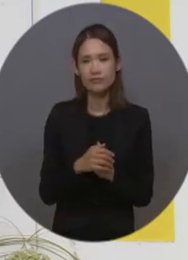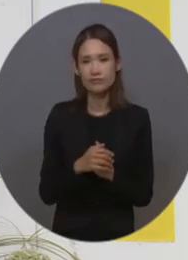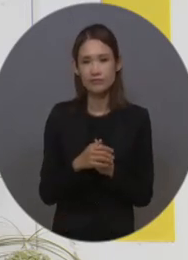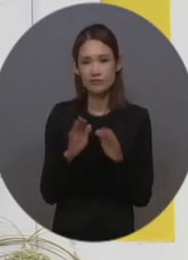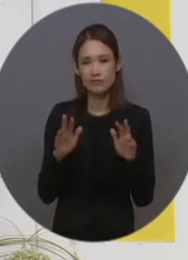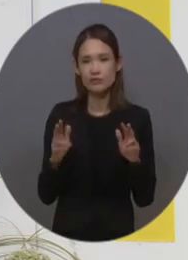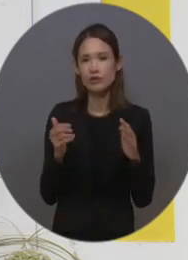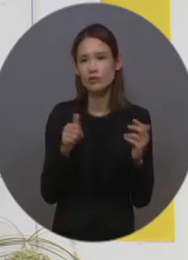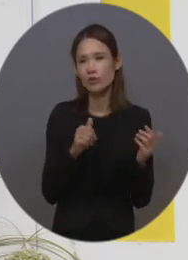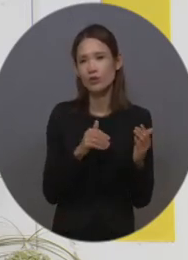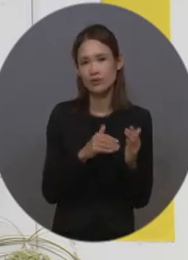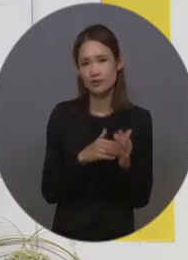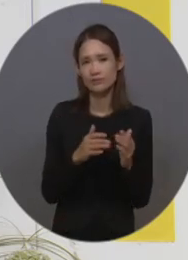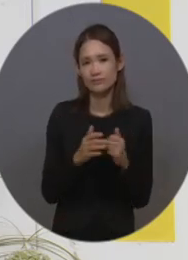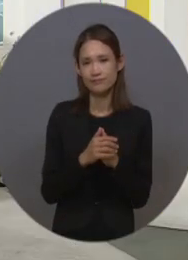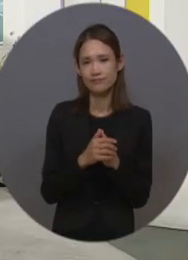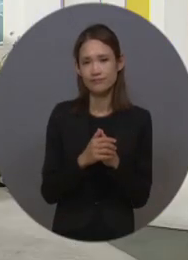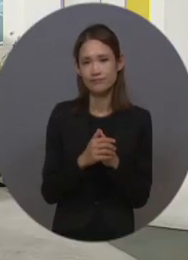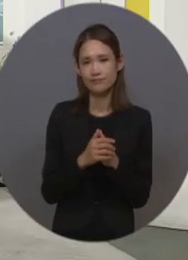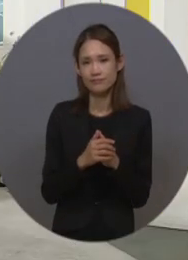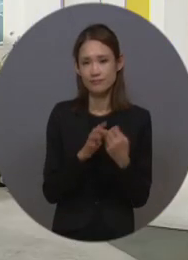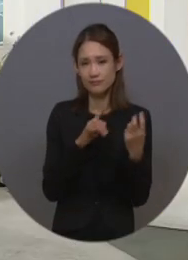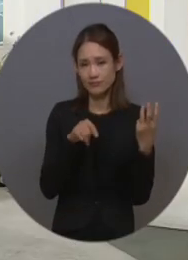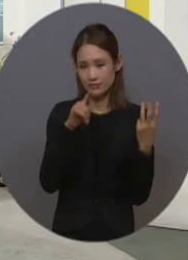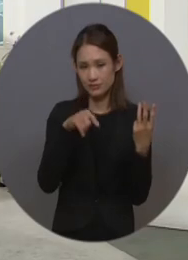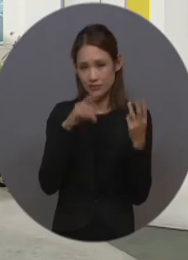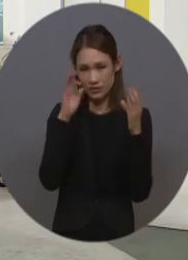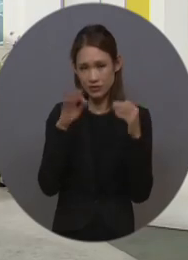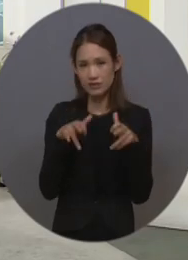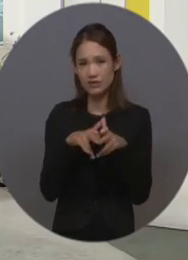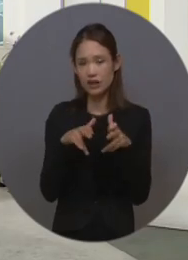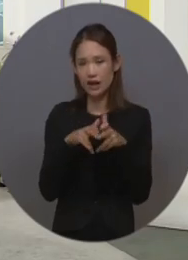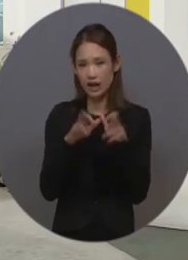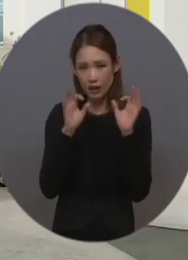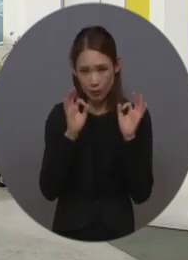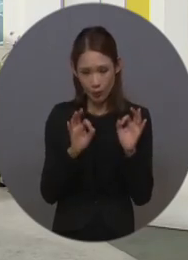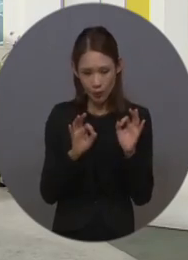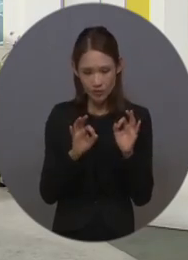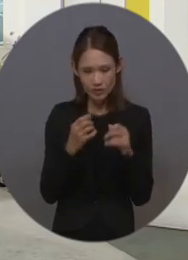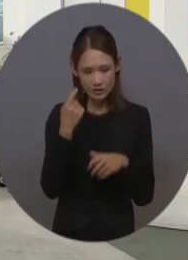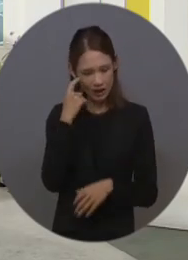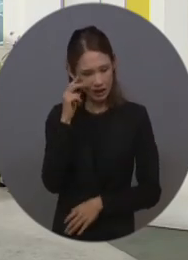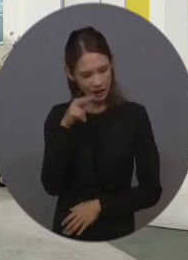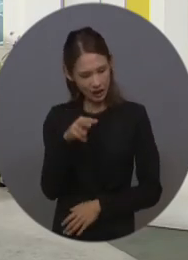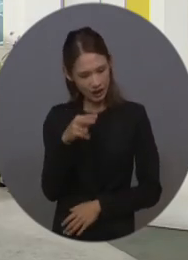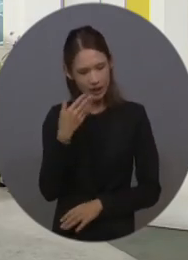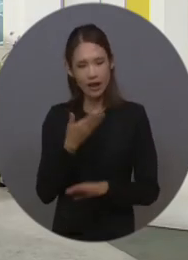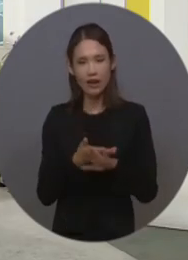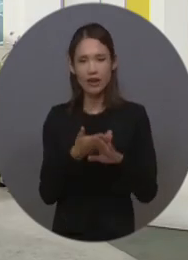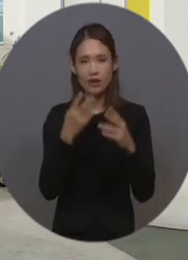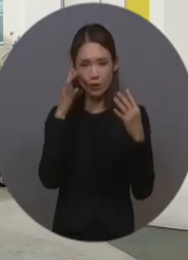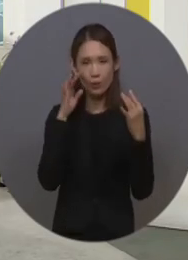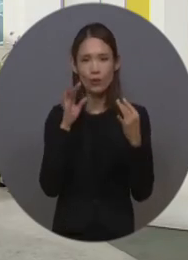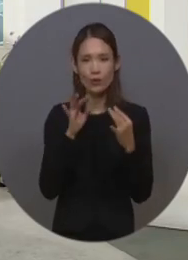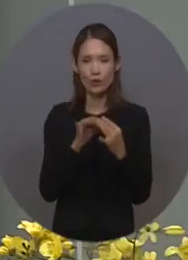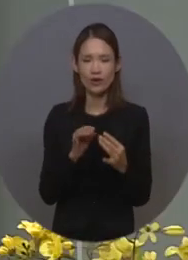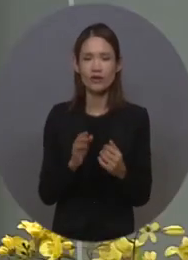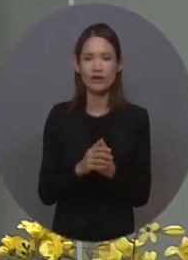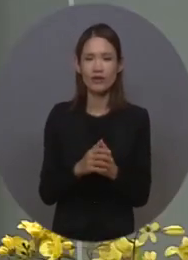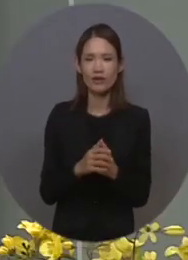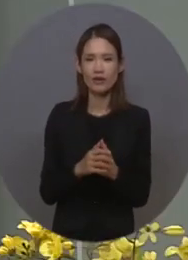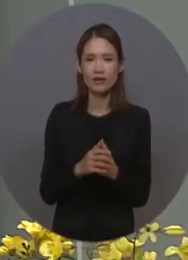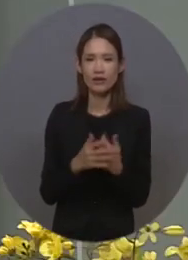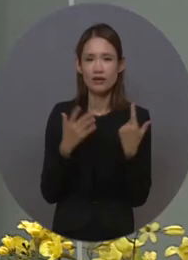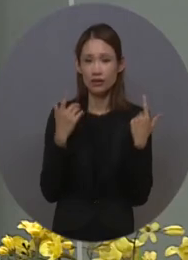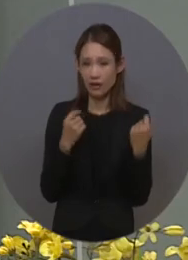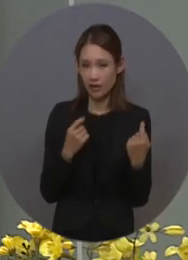하늘나라로 가셨습니다. 뭐 외삼촌을 보시면서 장애인을 보는 시각이 또 다르고 공감하고 그러신 거군요. 그리고